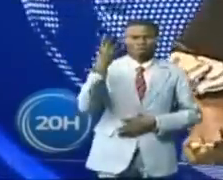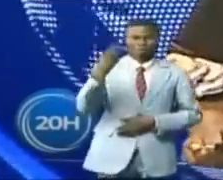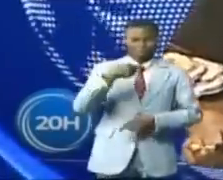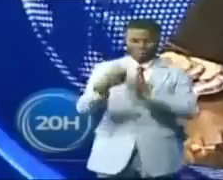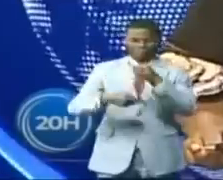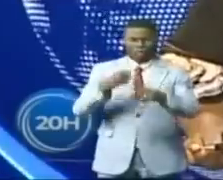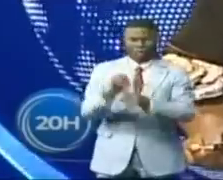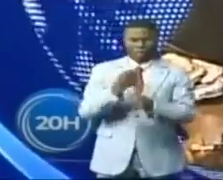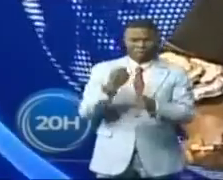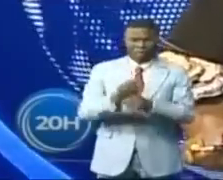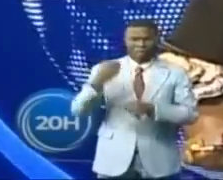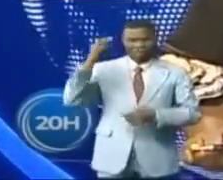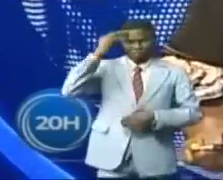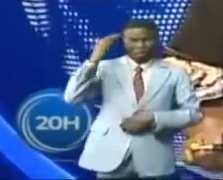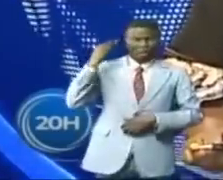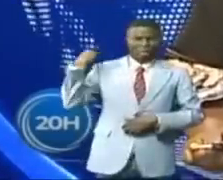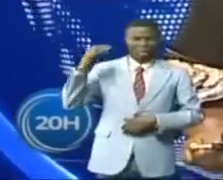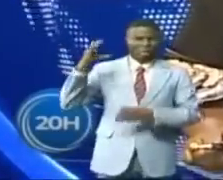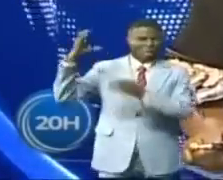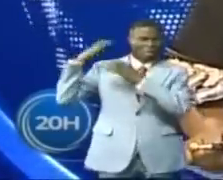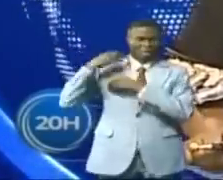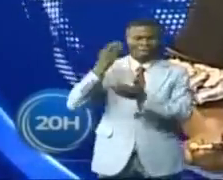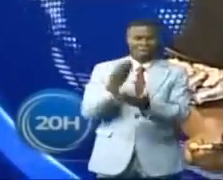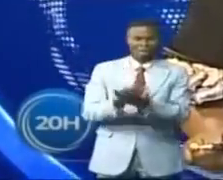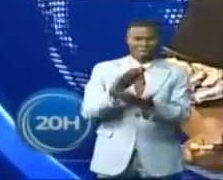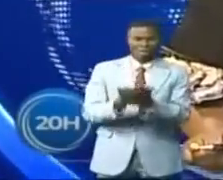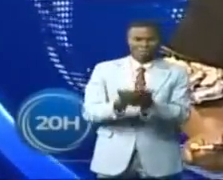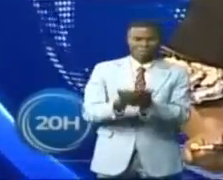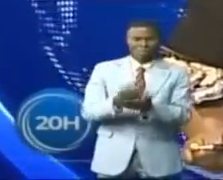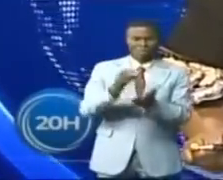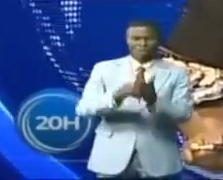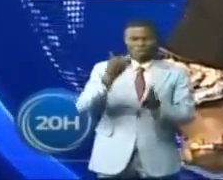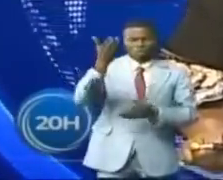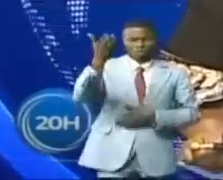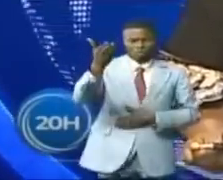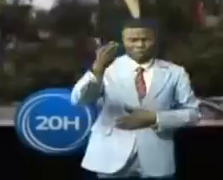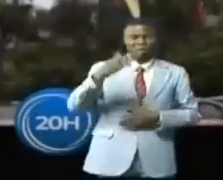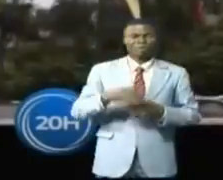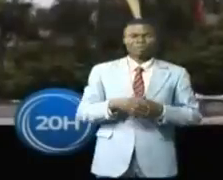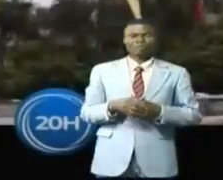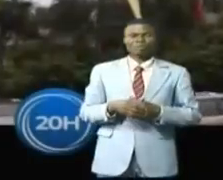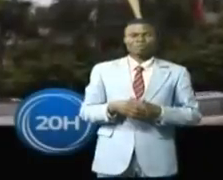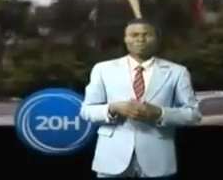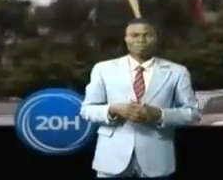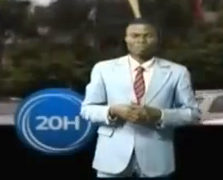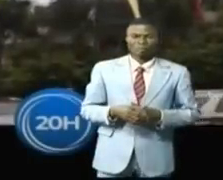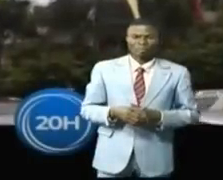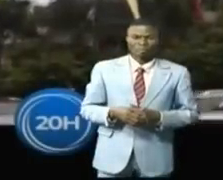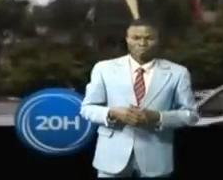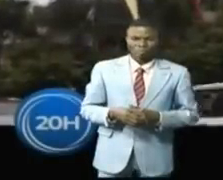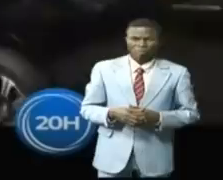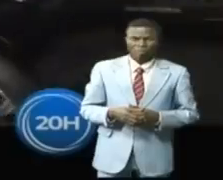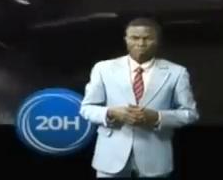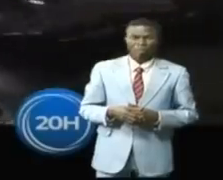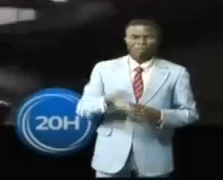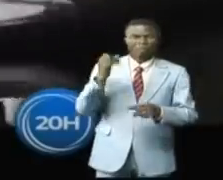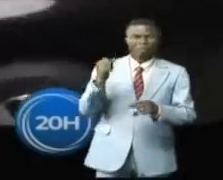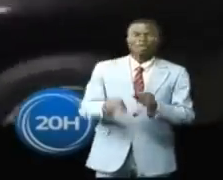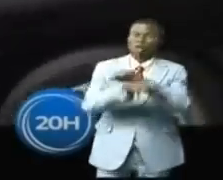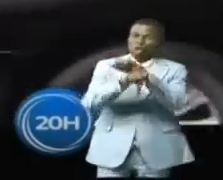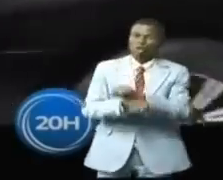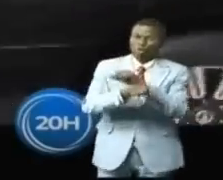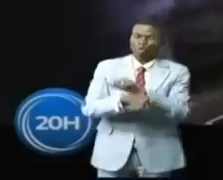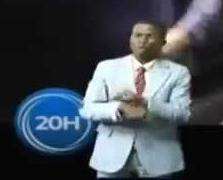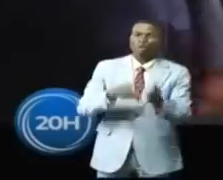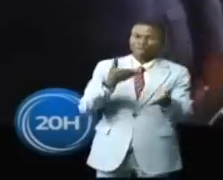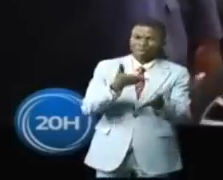par le ministre d'État en charge du budget, Mboji Sangara. Rikin Tsosoloya. C'est plus qu'une tradition observée,